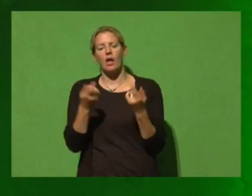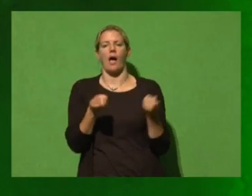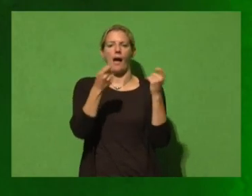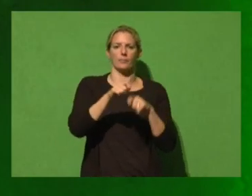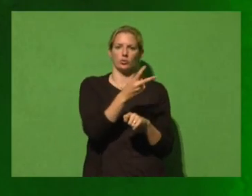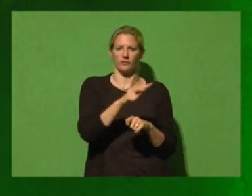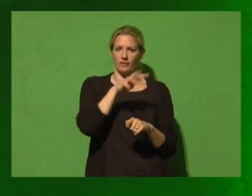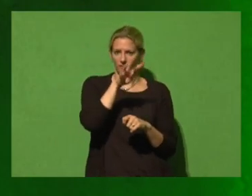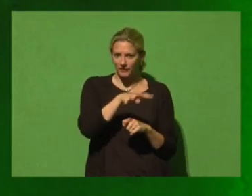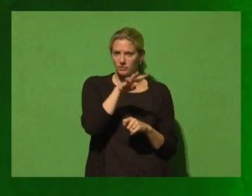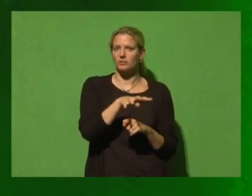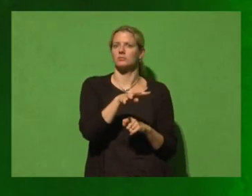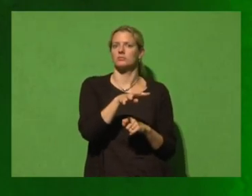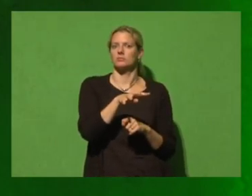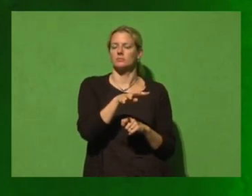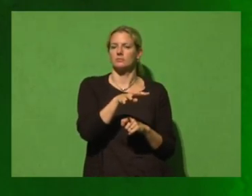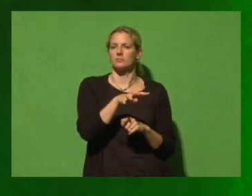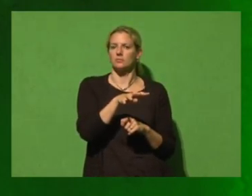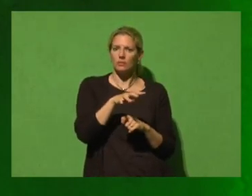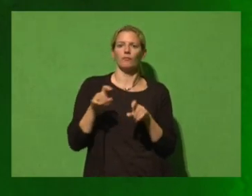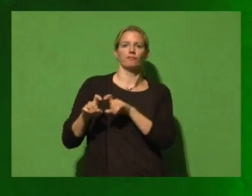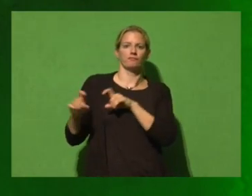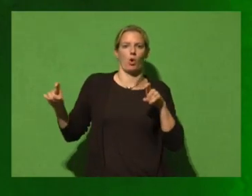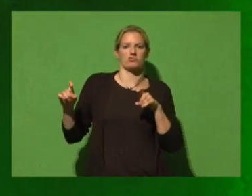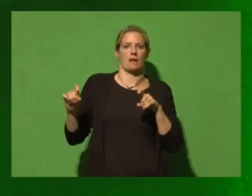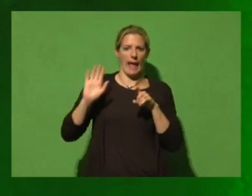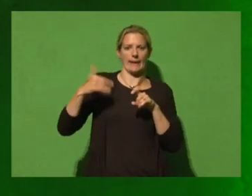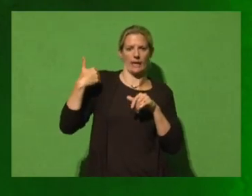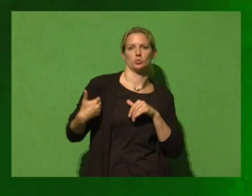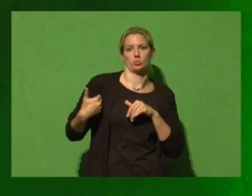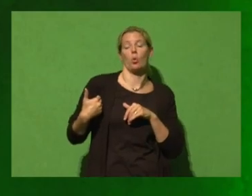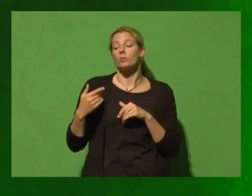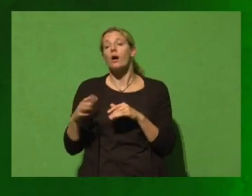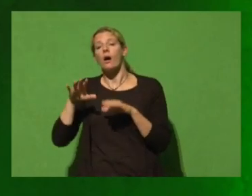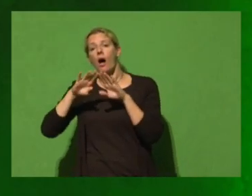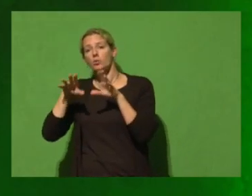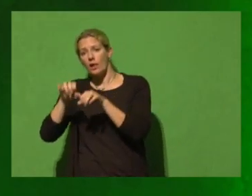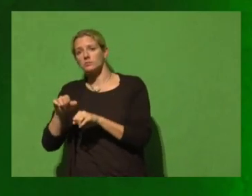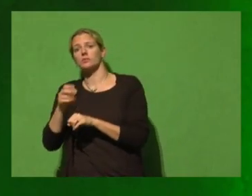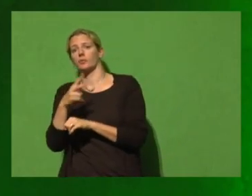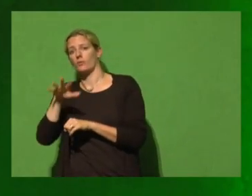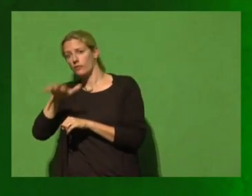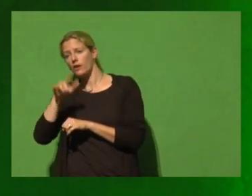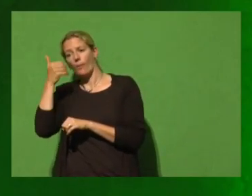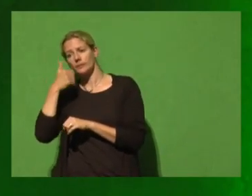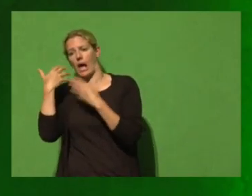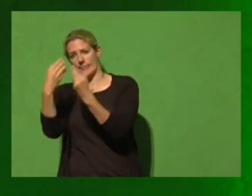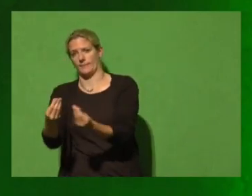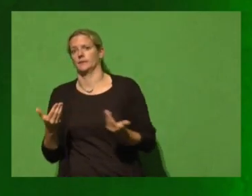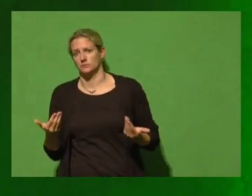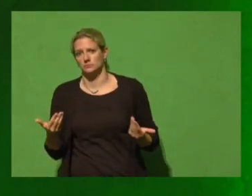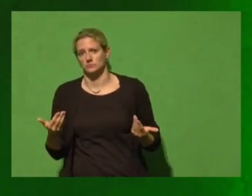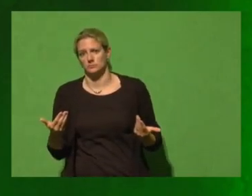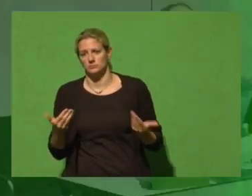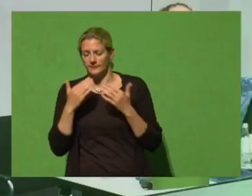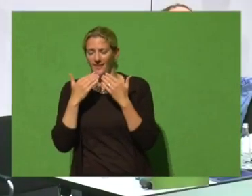einstimmig, also da den Vorstand zu entlasten und den Haushalt 2015 ebenfalls einstimmig anzunehmen. Danke.